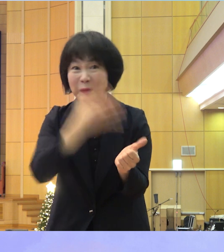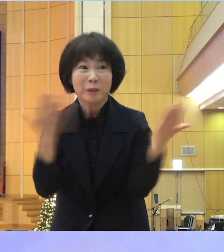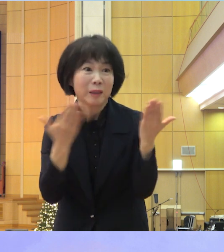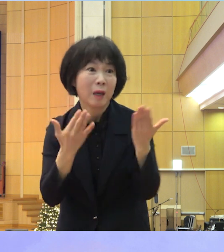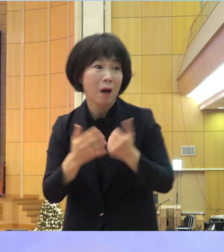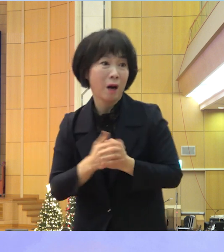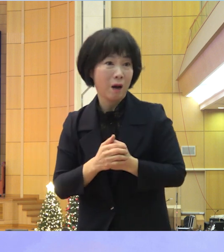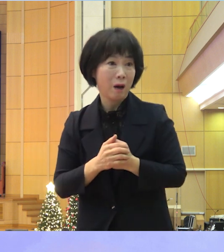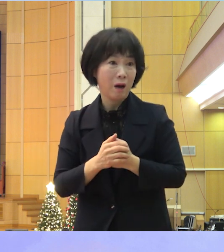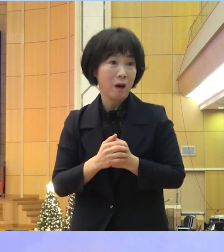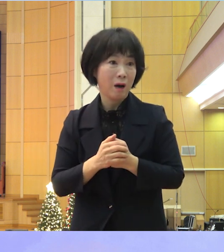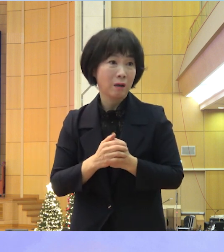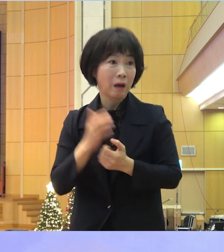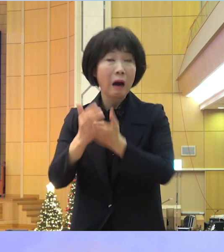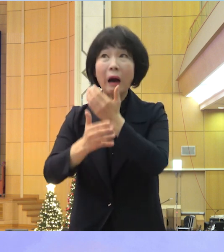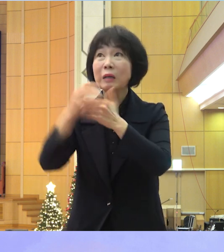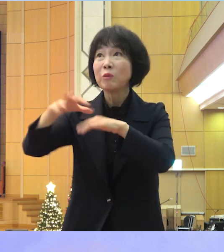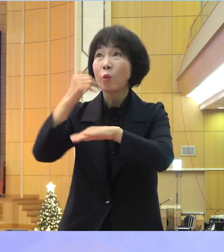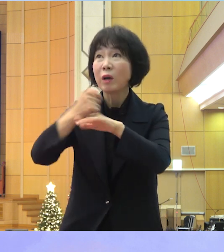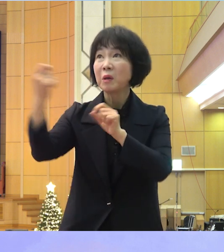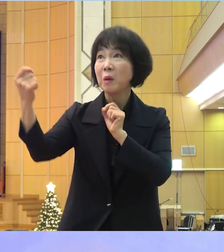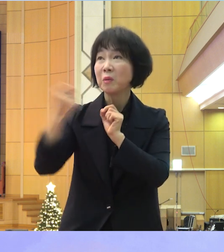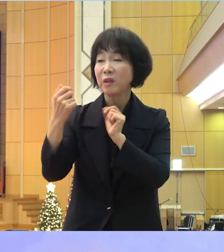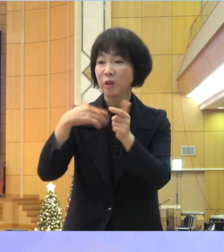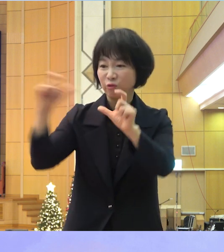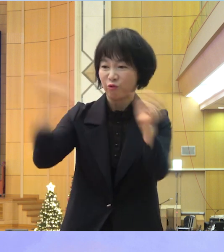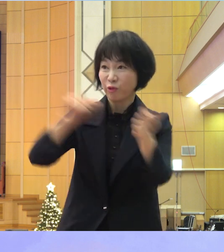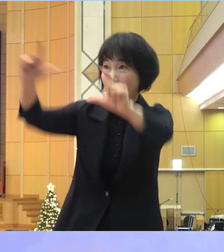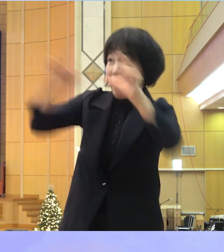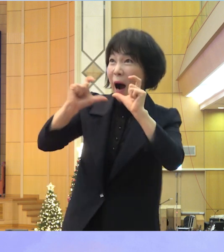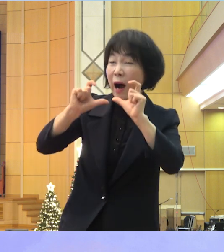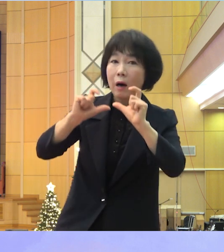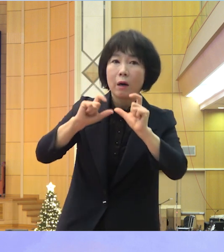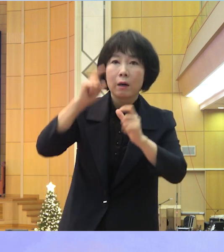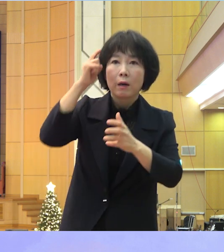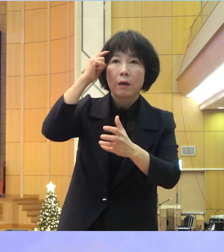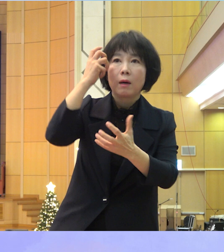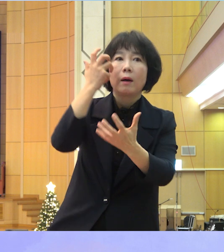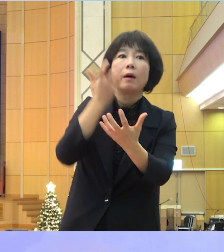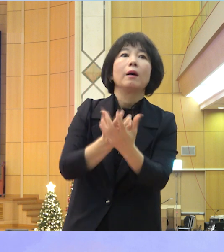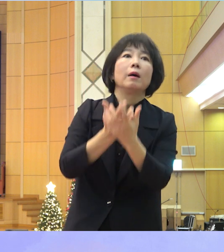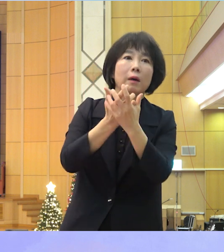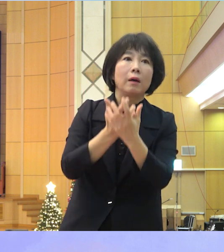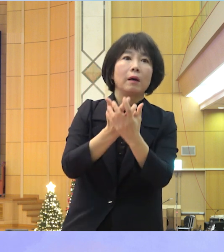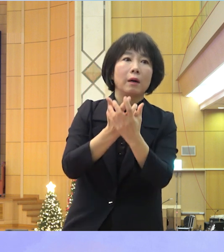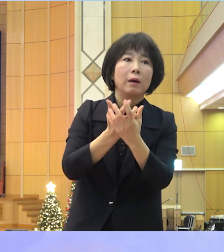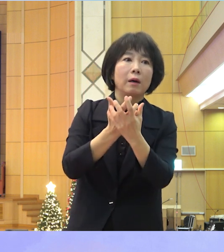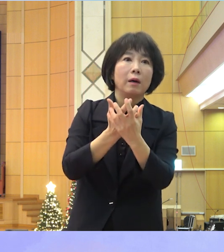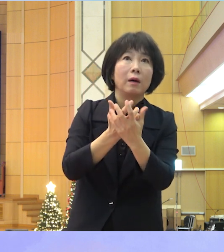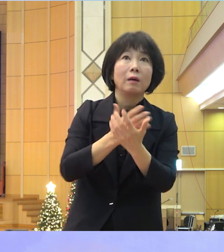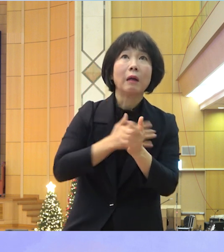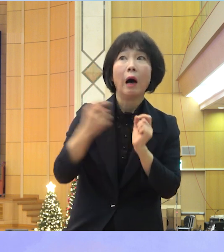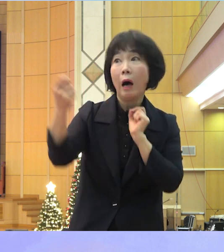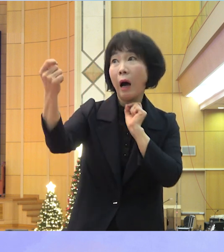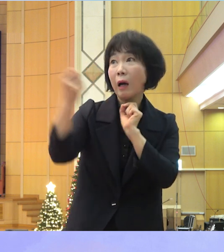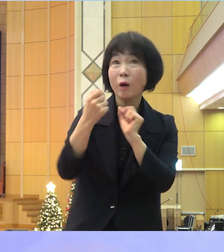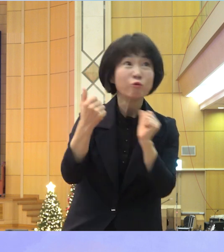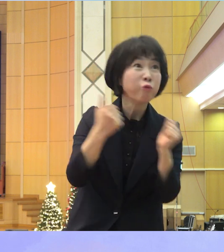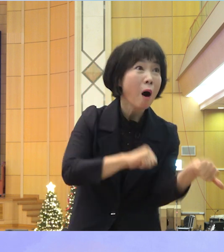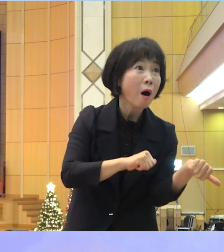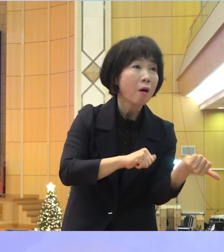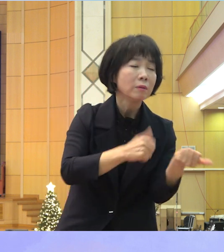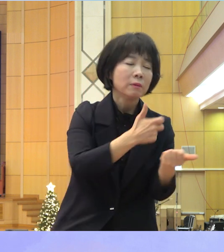죽는 사람이 겪는 것이고 우리 산 사람은 아직 보지 않아서 몰라 그렇지, 죽는다고 하는 게